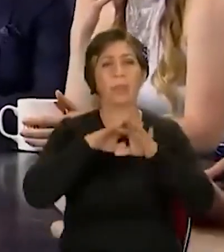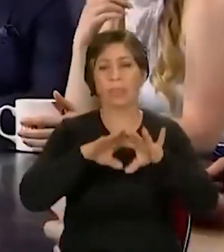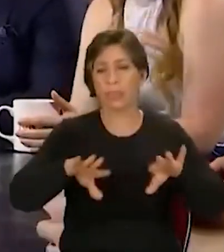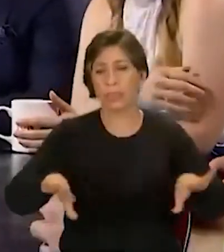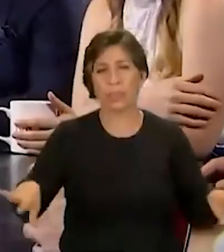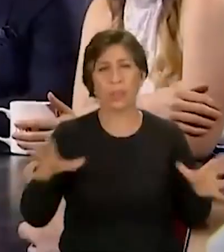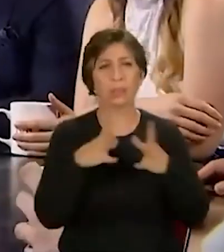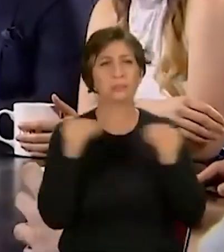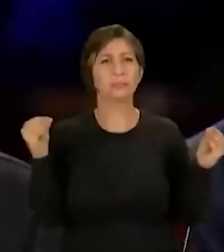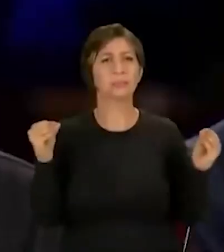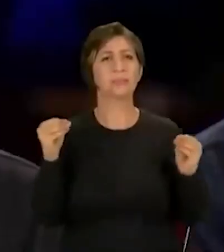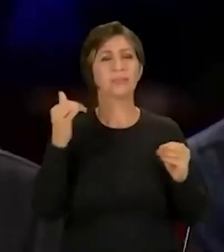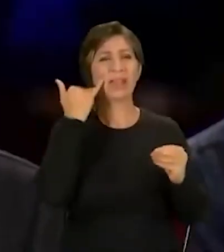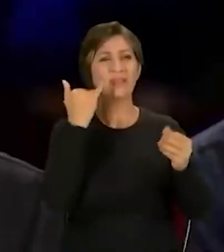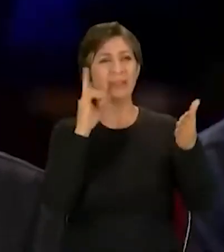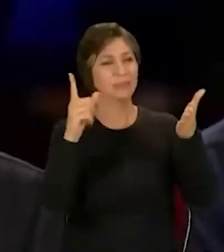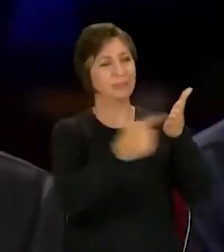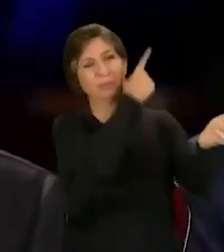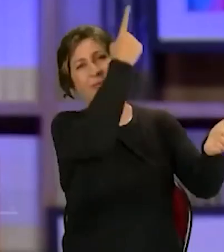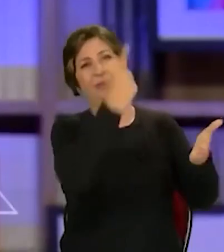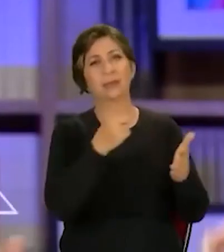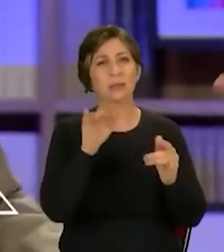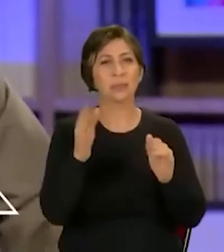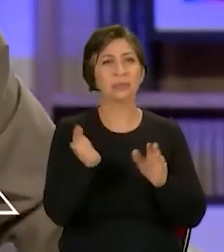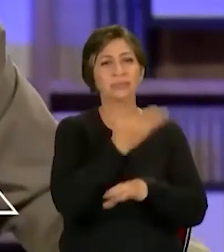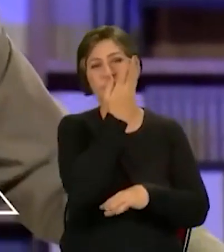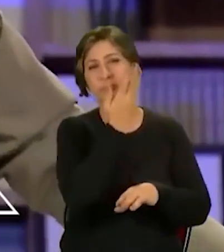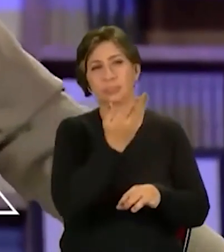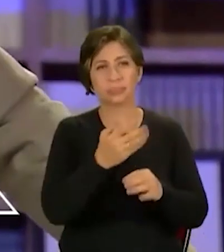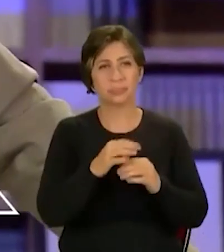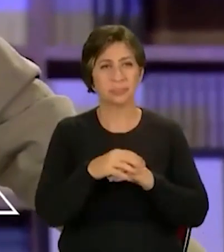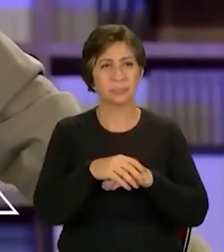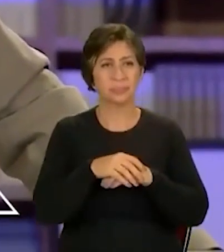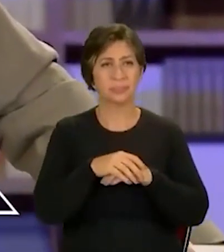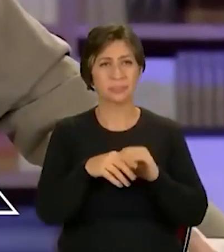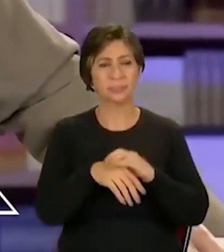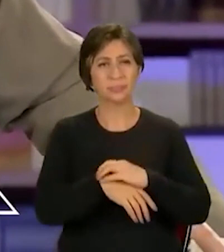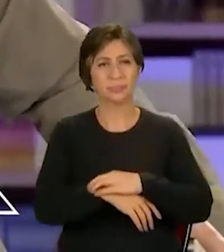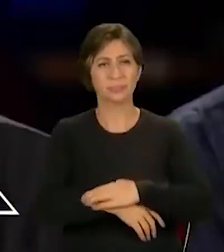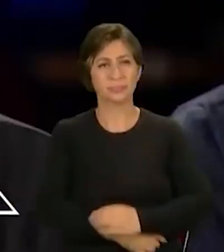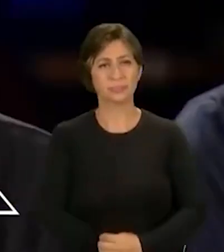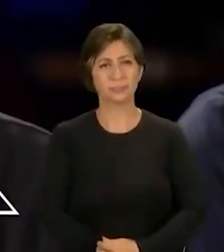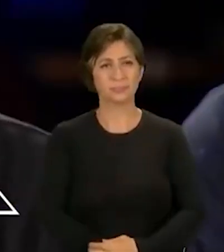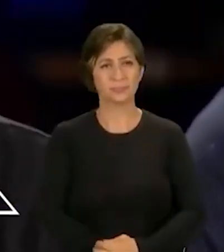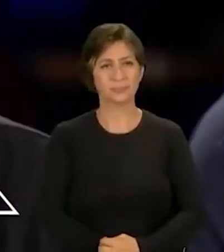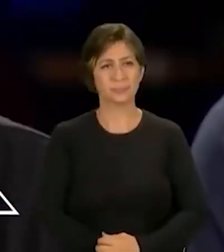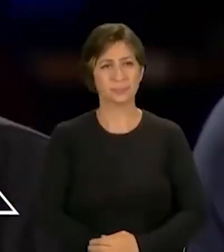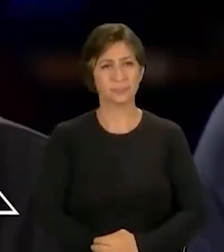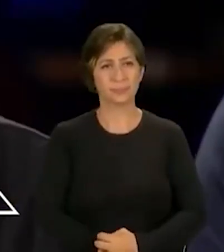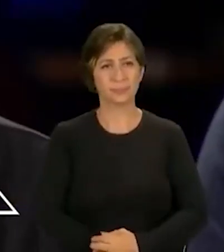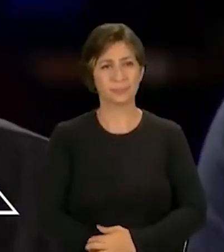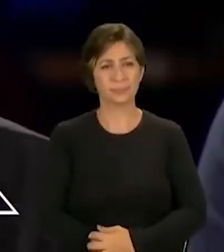ya. Telefonumuzda parmağımızı sürterek böyle gidiyor. Demin bir şey vardı ya, birisi hani böyle